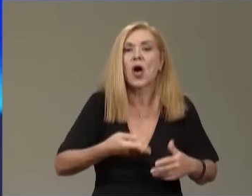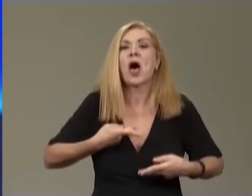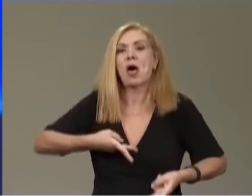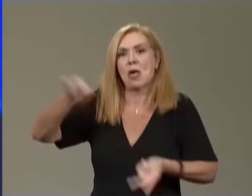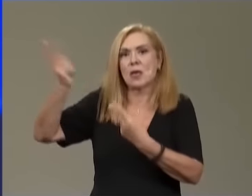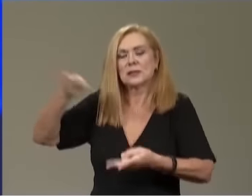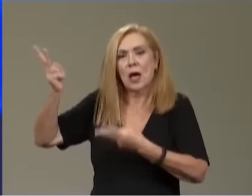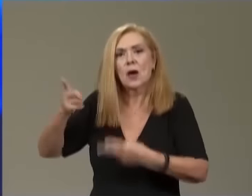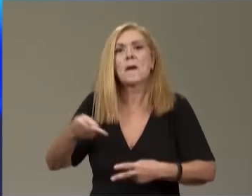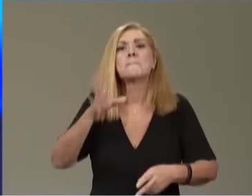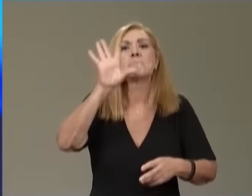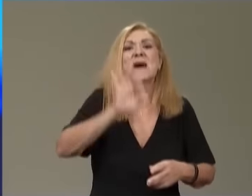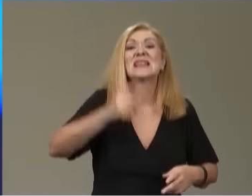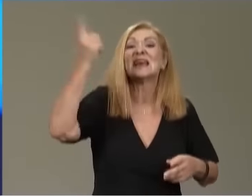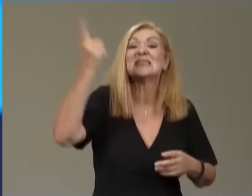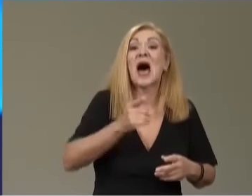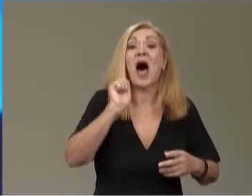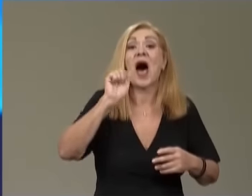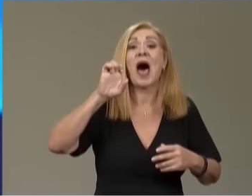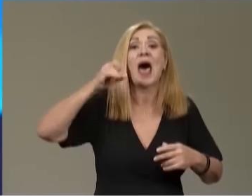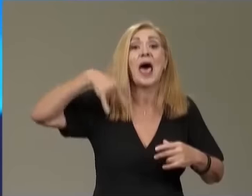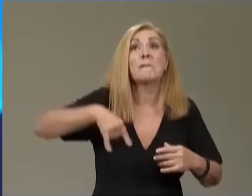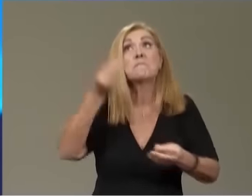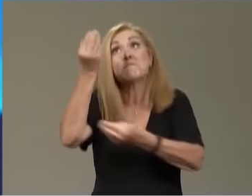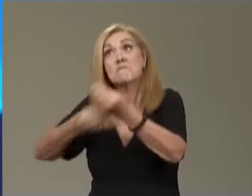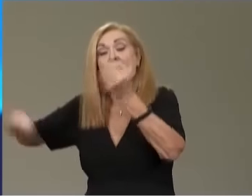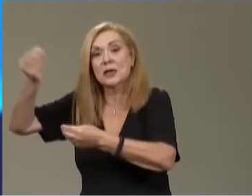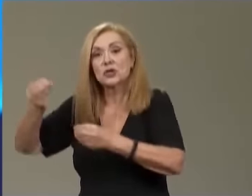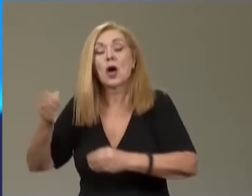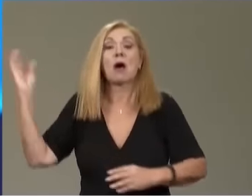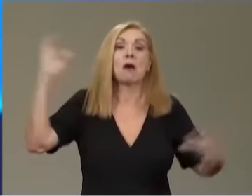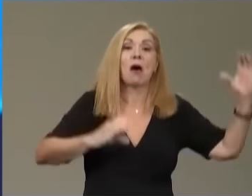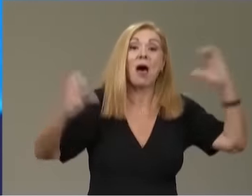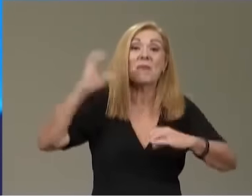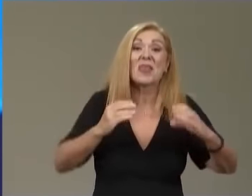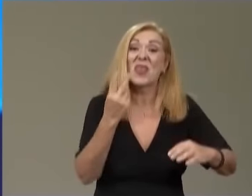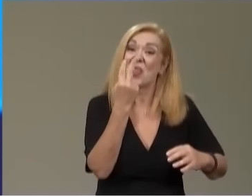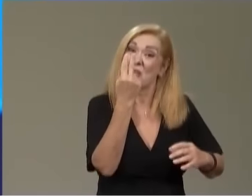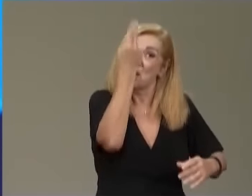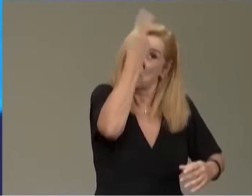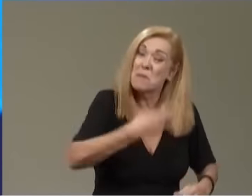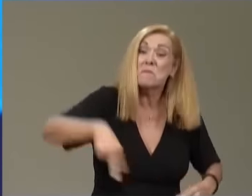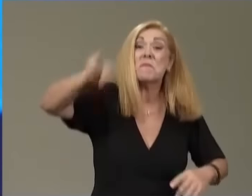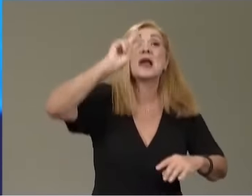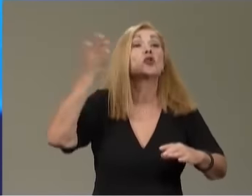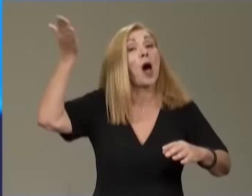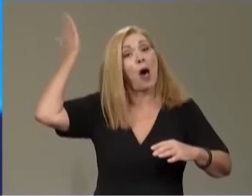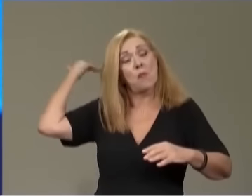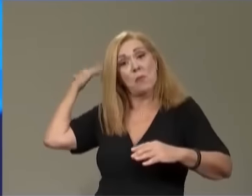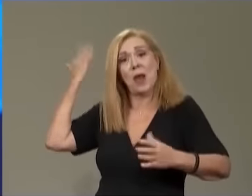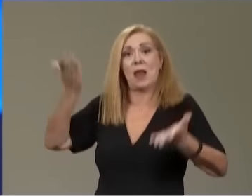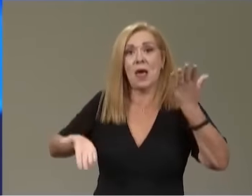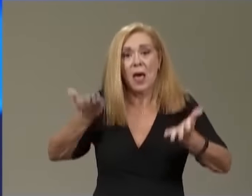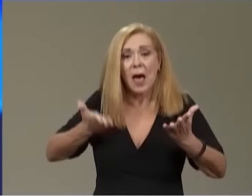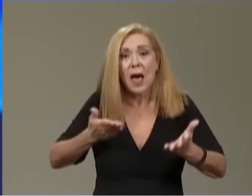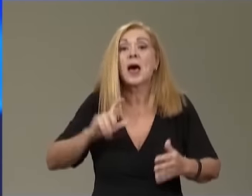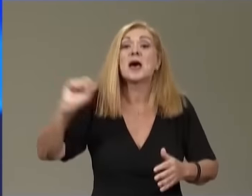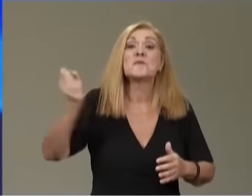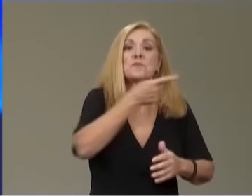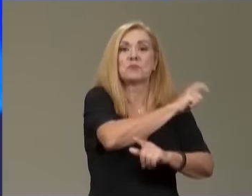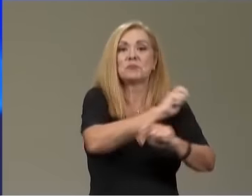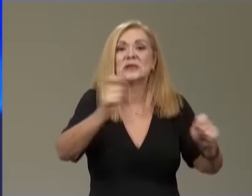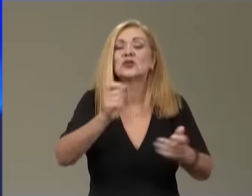είναι πολύ πάνω από το 50% του ΑΕΠ, με επενδύσεις υπερδιπλάσιες από αυτές που παραλάβαμε, με το μέσο μισθό,